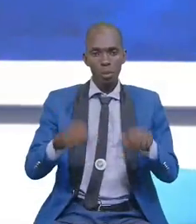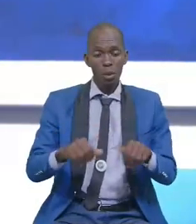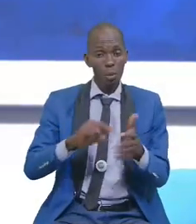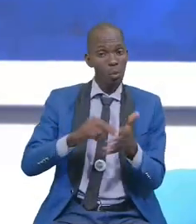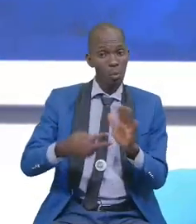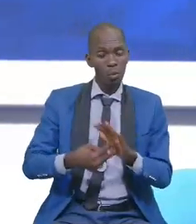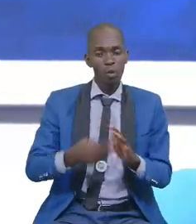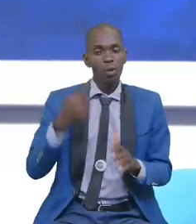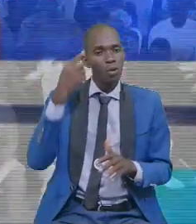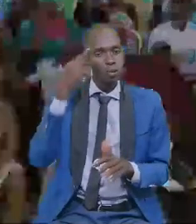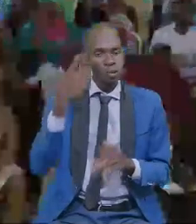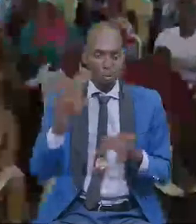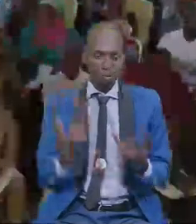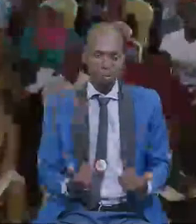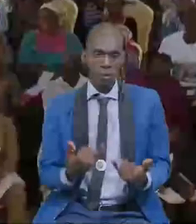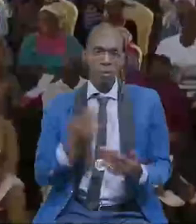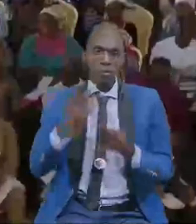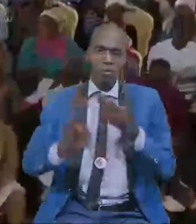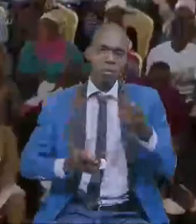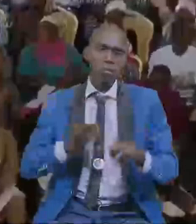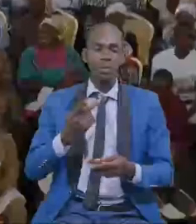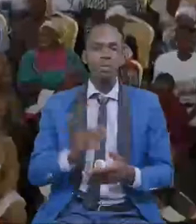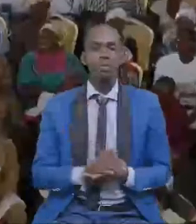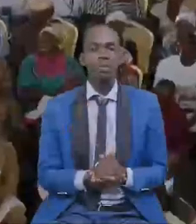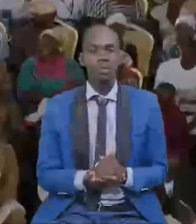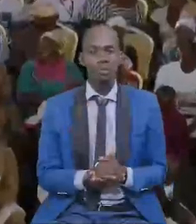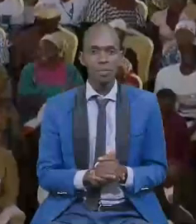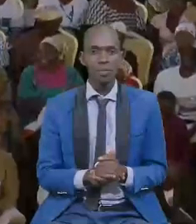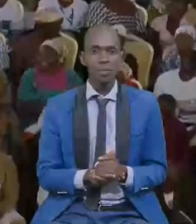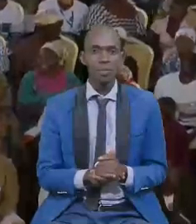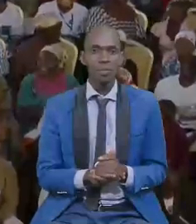Le plan inchangeable de Dieu pour la visitation présente.